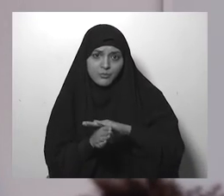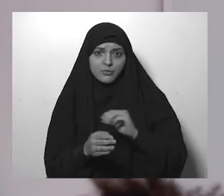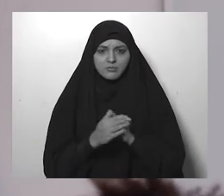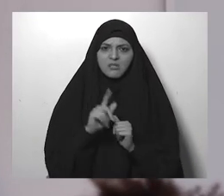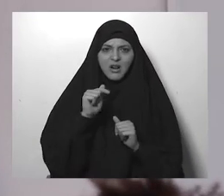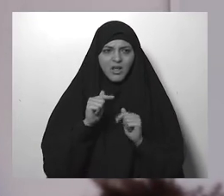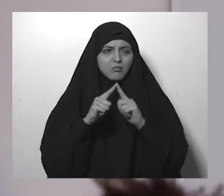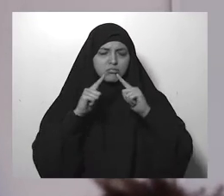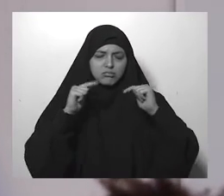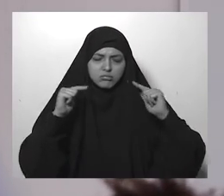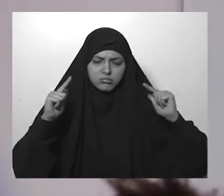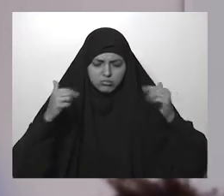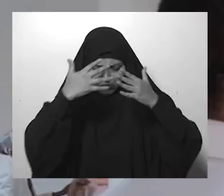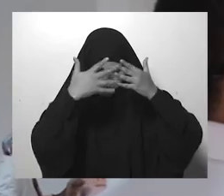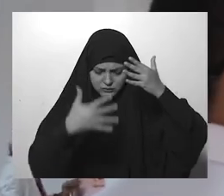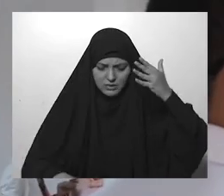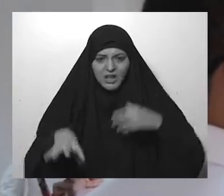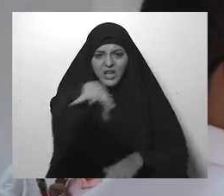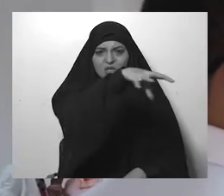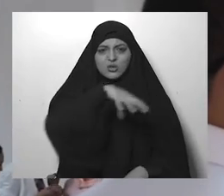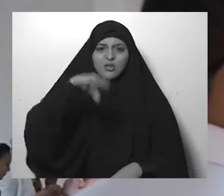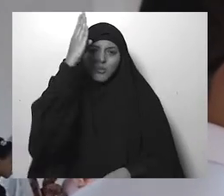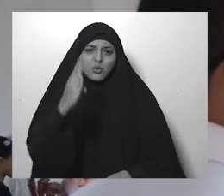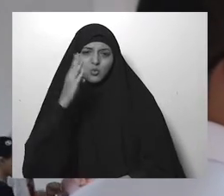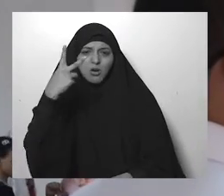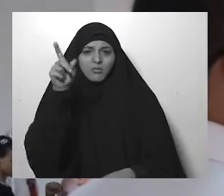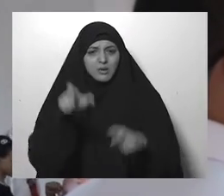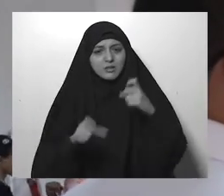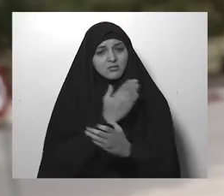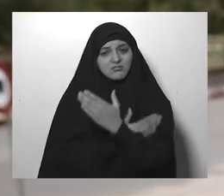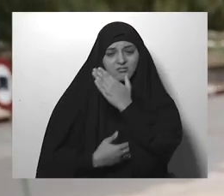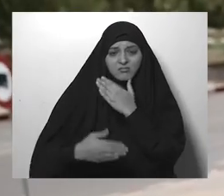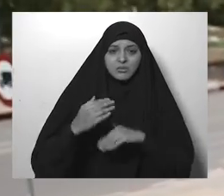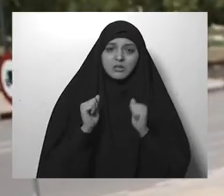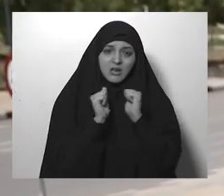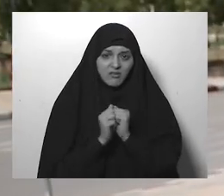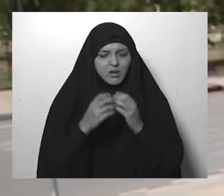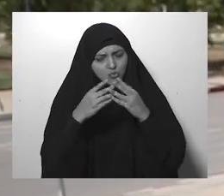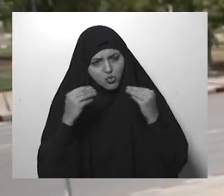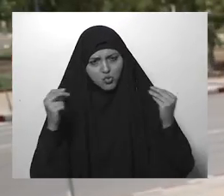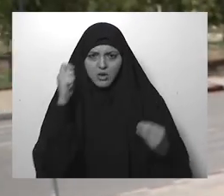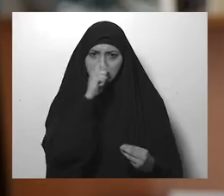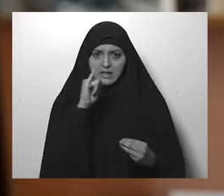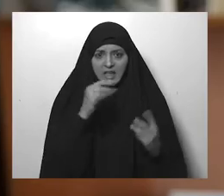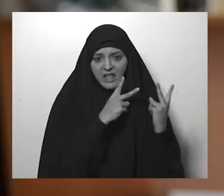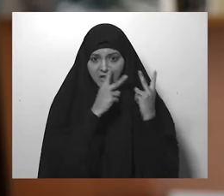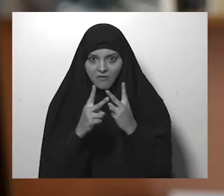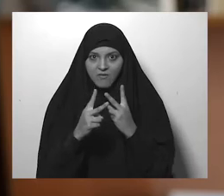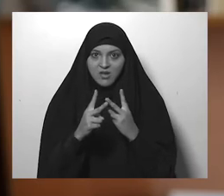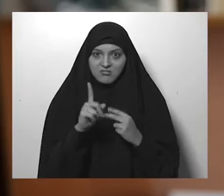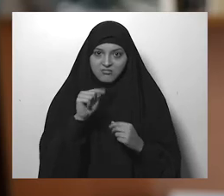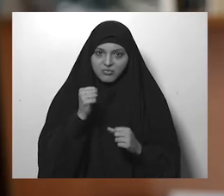c'est très varié les besoins sont différents d'une région à l'autre donc un énorme panel avec vraiment beaucoup d'associations qui arrivent à